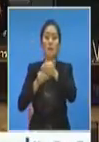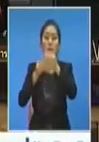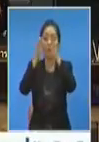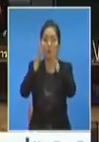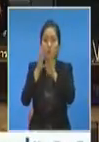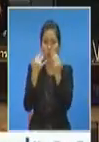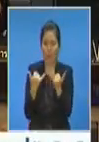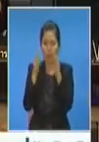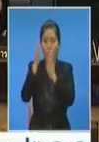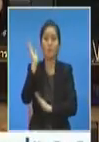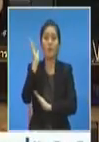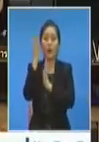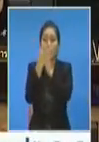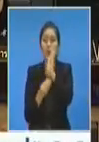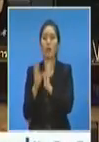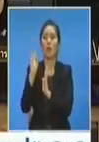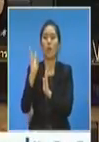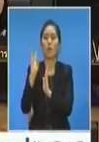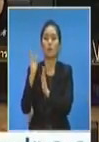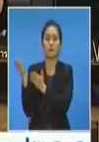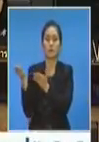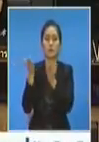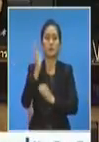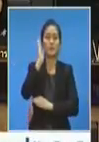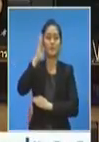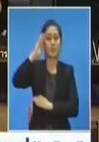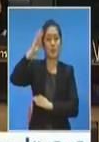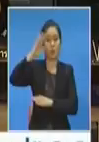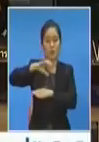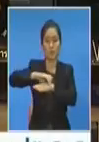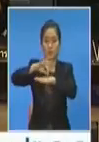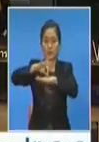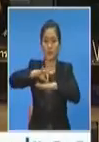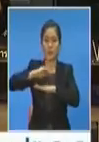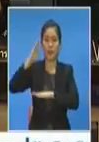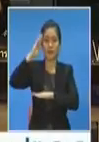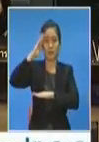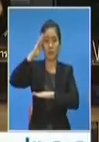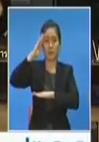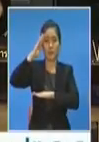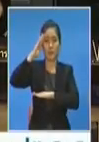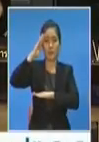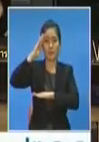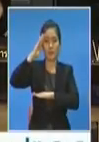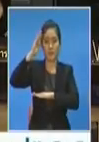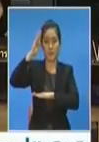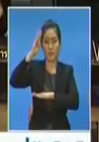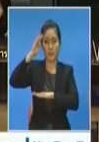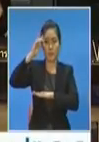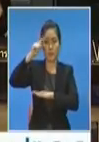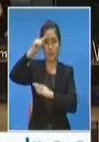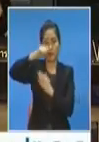ท่านท่านต่อไปเป็นท่านพลตำรวจโทอำนวยนิมมโนนะคะอดีตผู้บัญชาการตำรวจภูธรภาคหนึ่งเชิญ